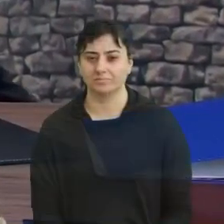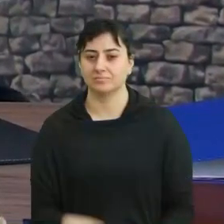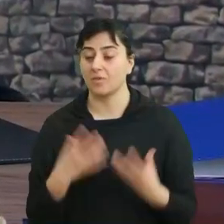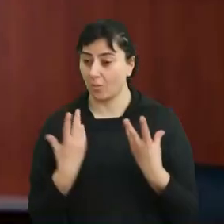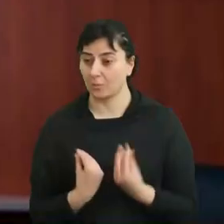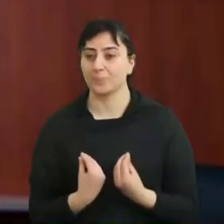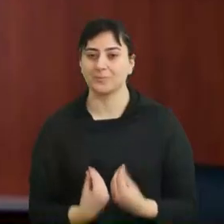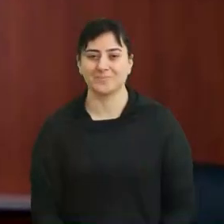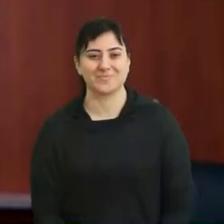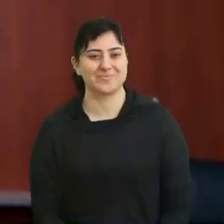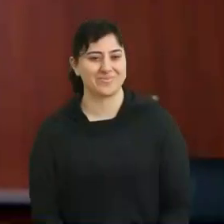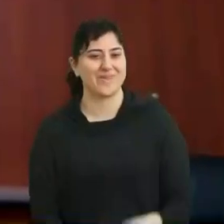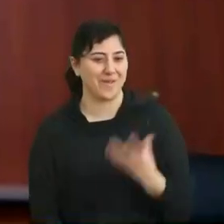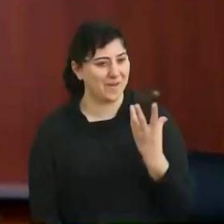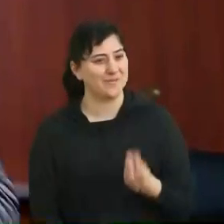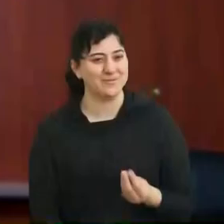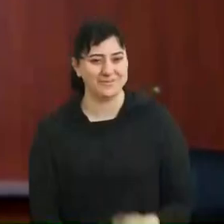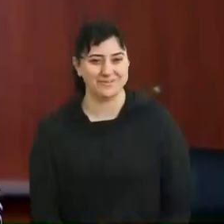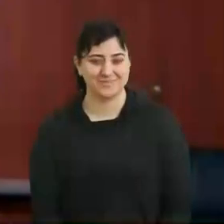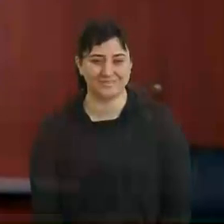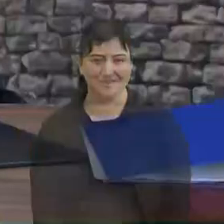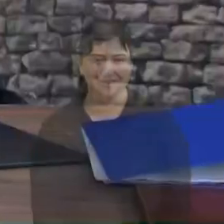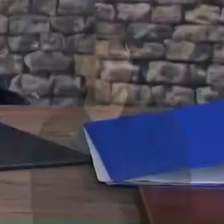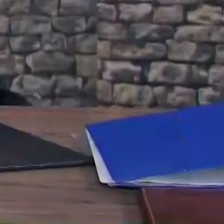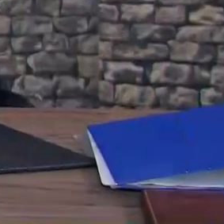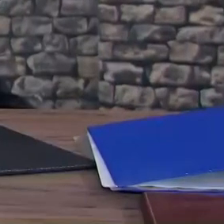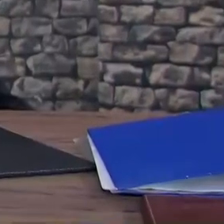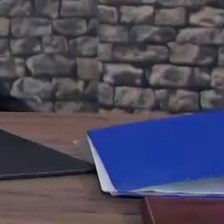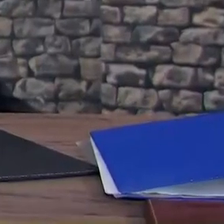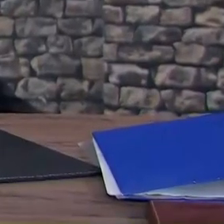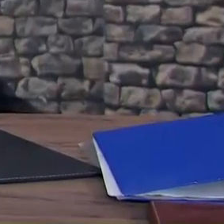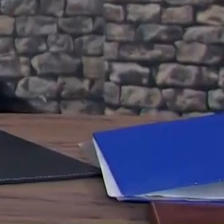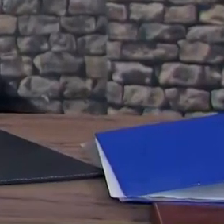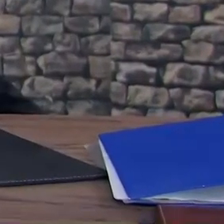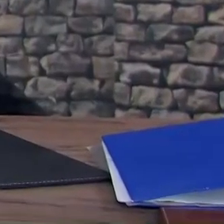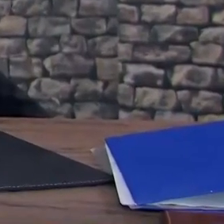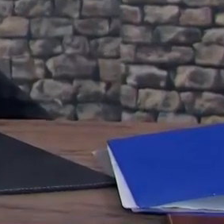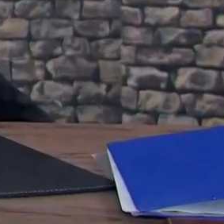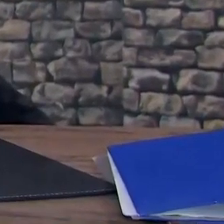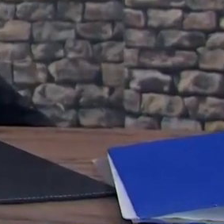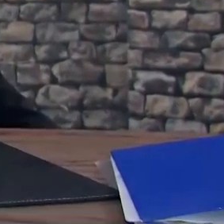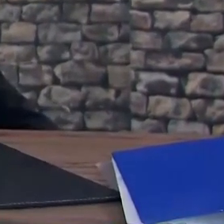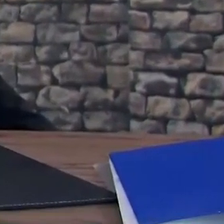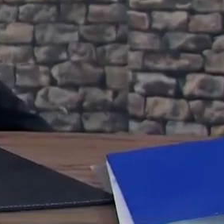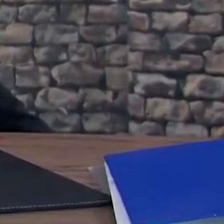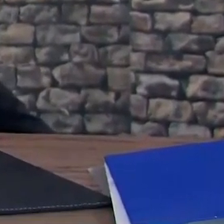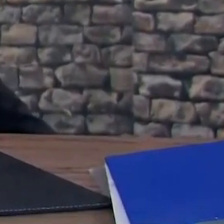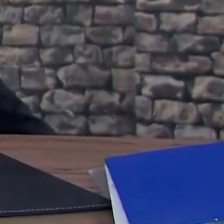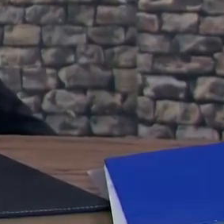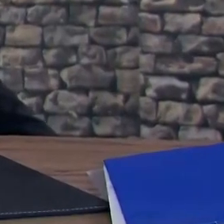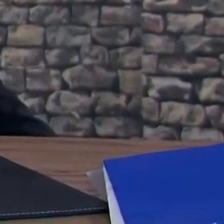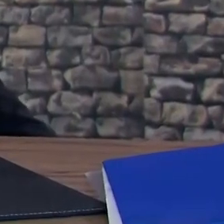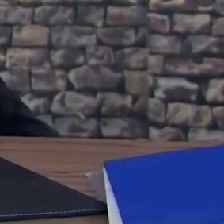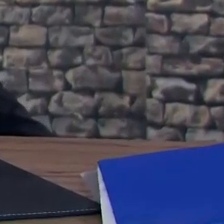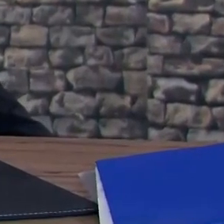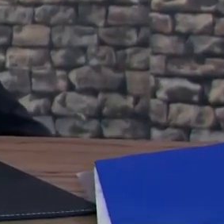Oldum bile. Ay evet, oldu vallahi. Cavidan'ı pek gözü tutmamış gibi baştan aşağı şöyle bir süzdükten